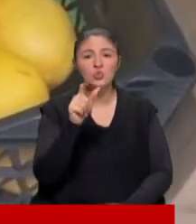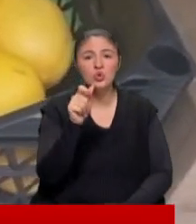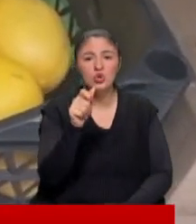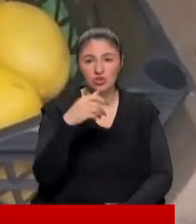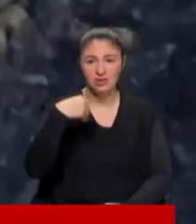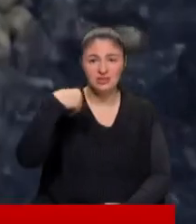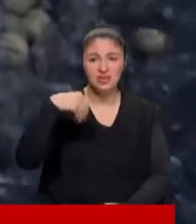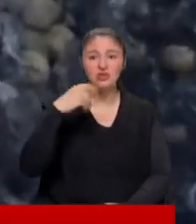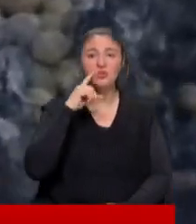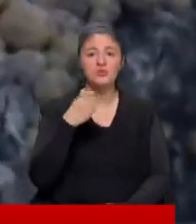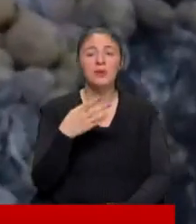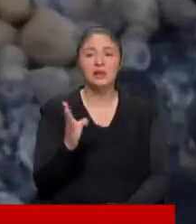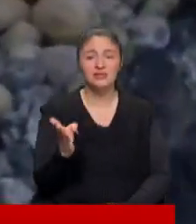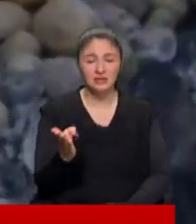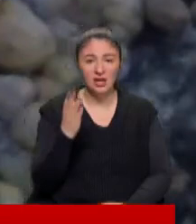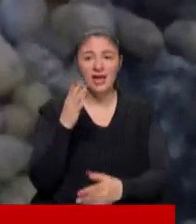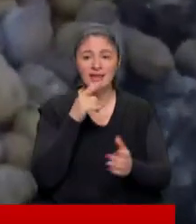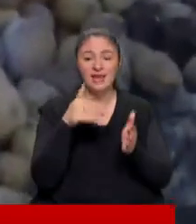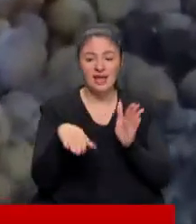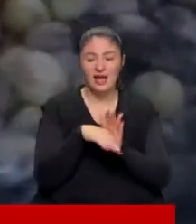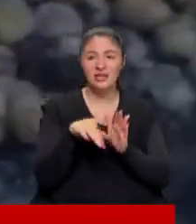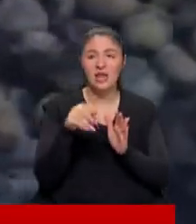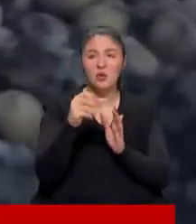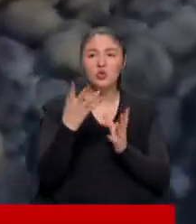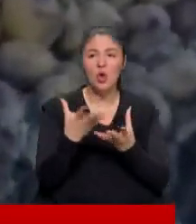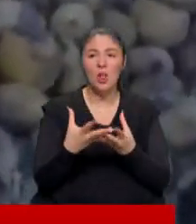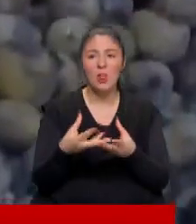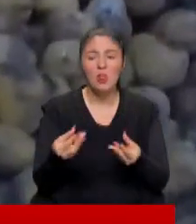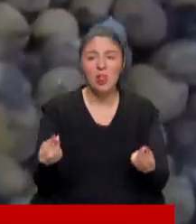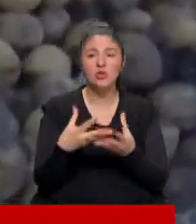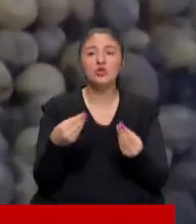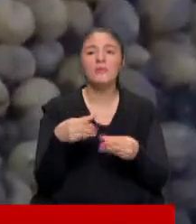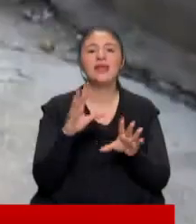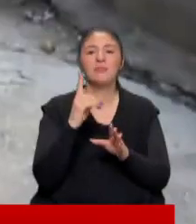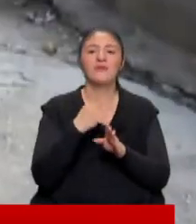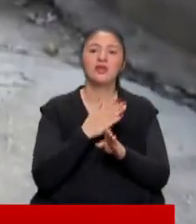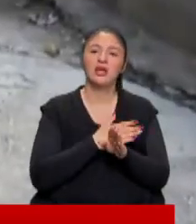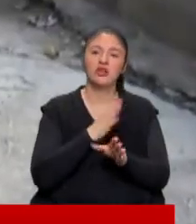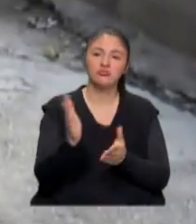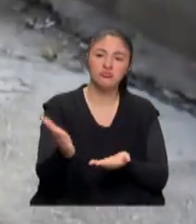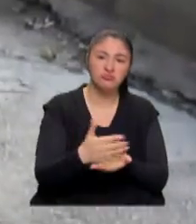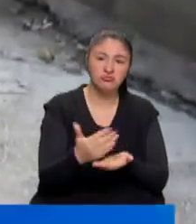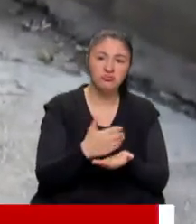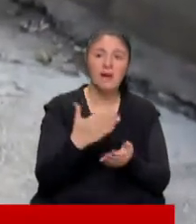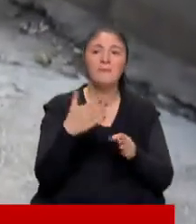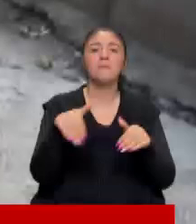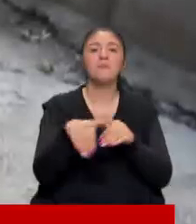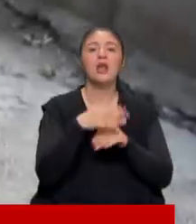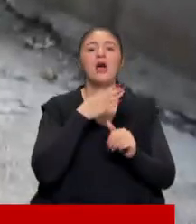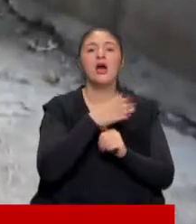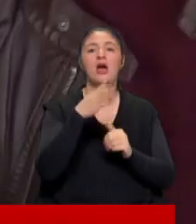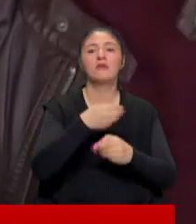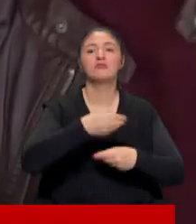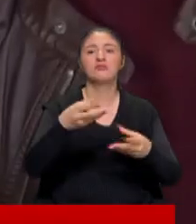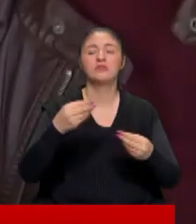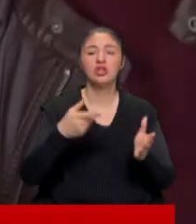kuruşa alıcı bulamadı üretici. Dere yatağındaki limonların çoğu çürüdü. Çürümeyenleri ise bir vatandaş topladı. Mahalle mahalle gezip